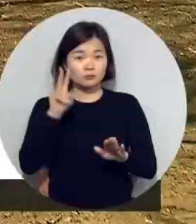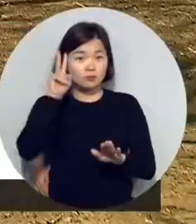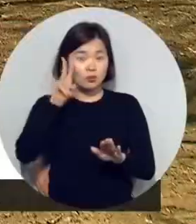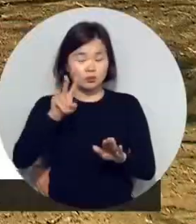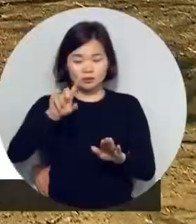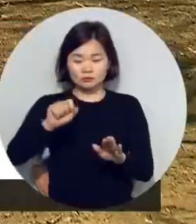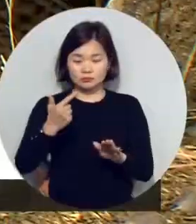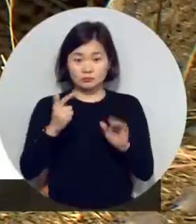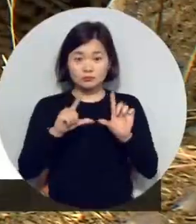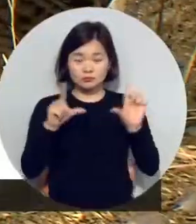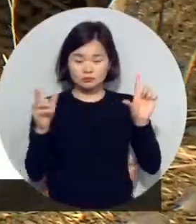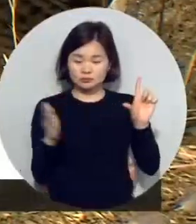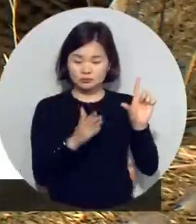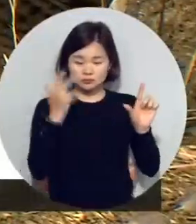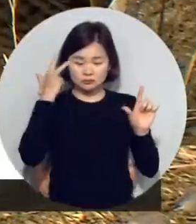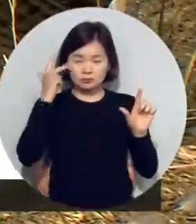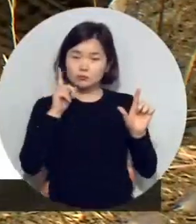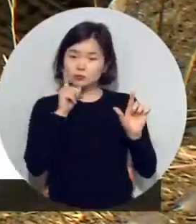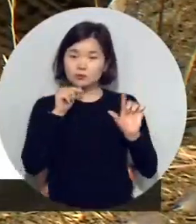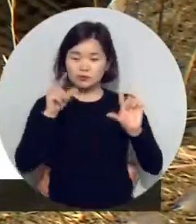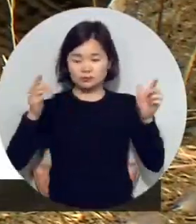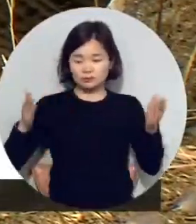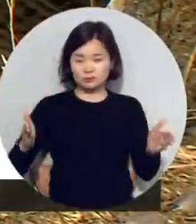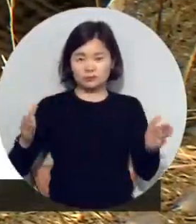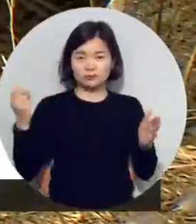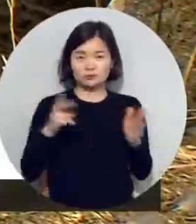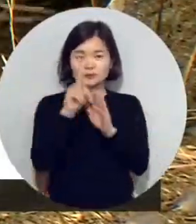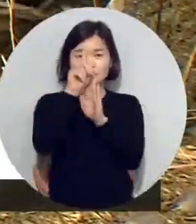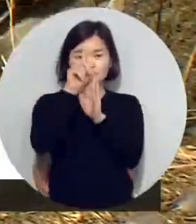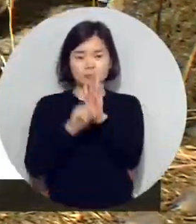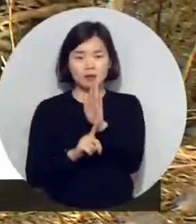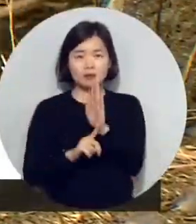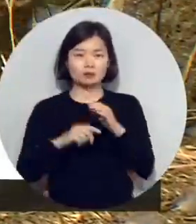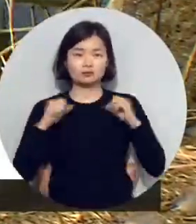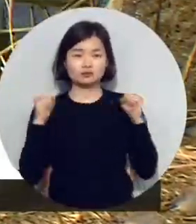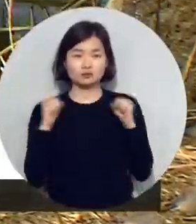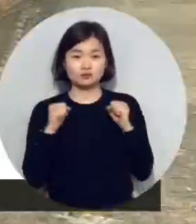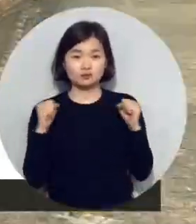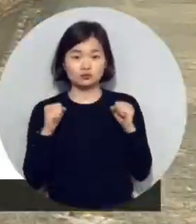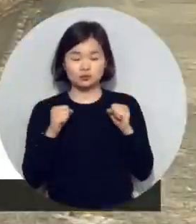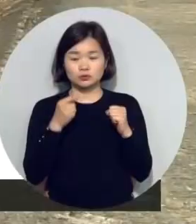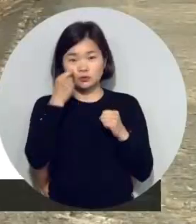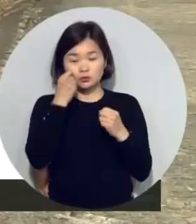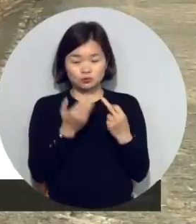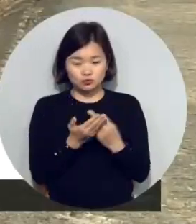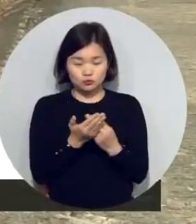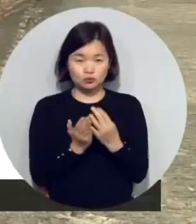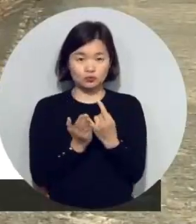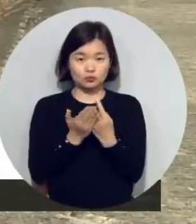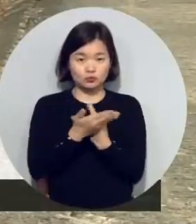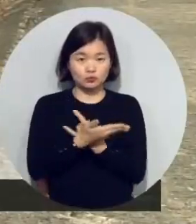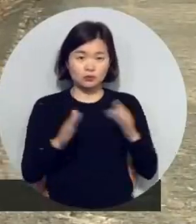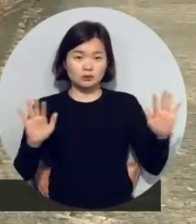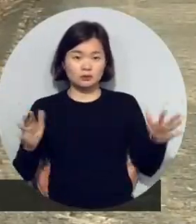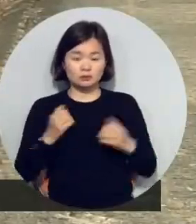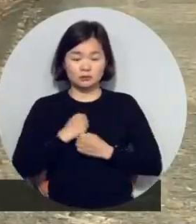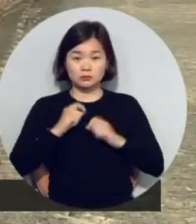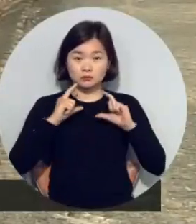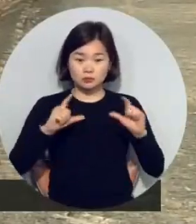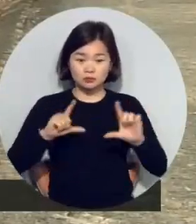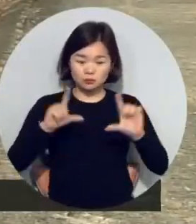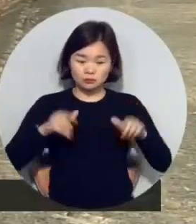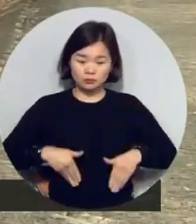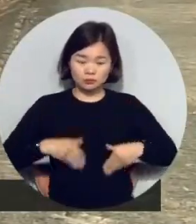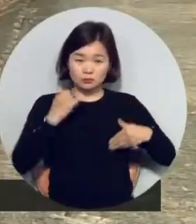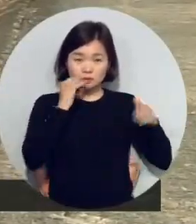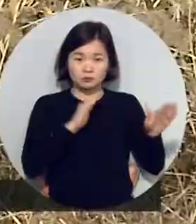26일 부터 다음주 월요일까지 는 기온이 다시 뚝 떨어지겠습니다 울릉도와 독도에는 강풍 경보가 통해 남부